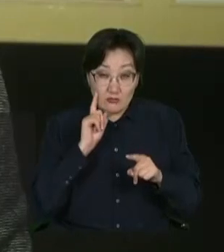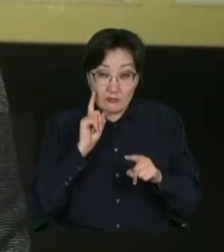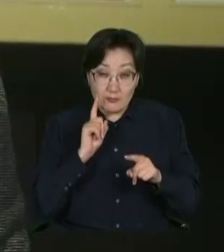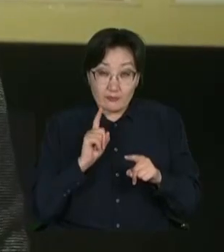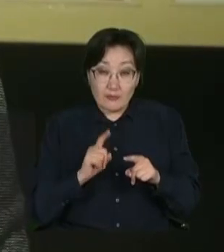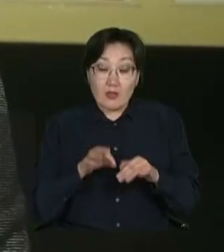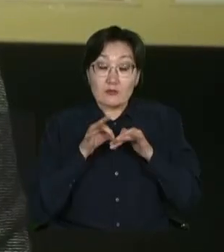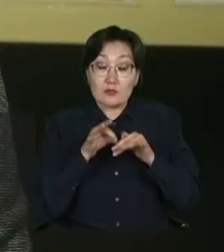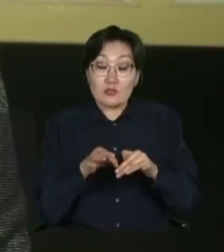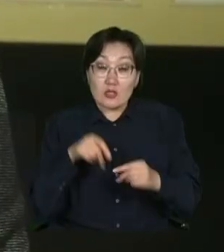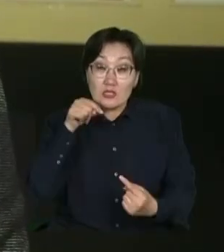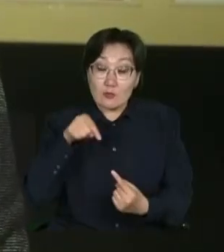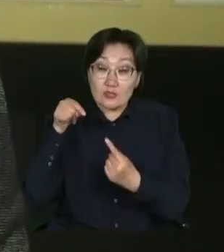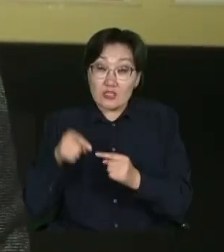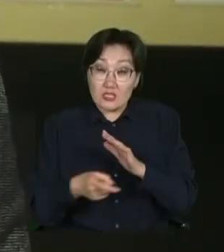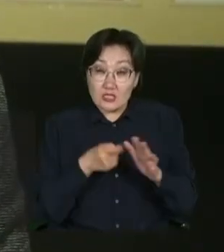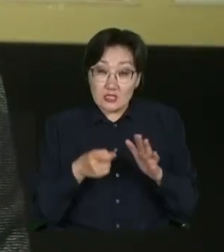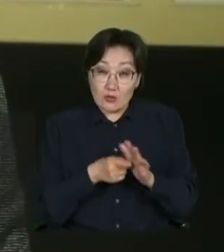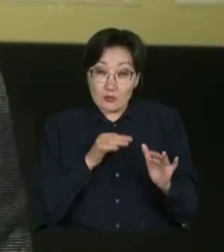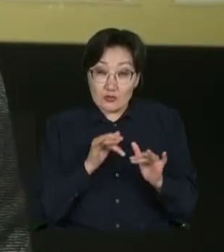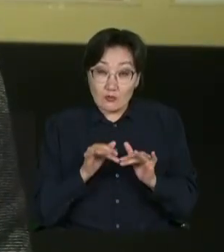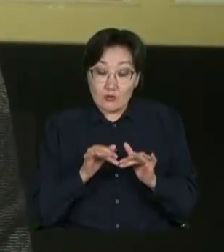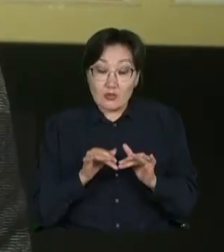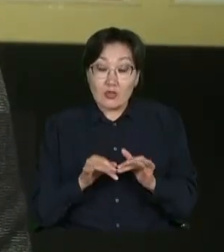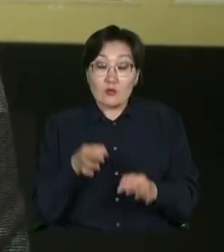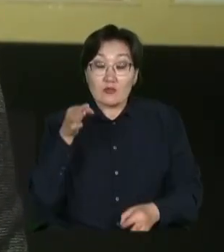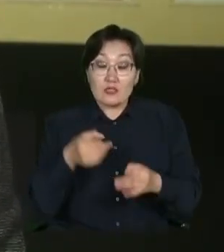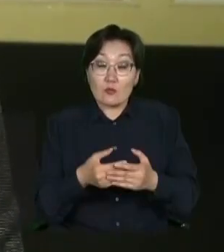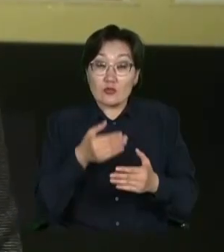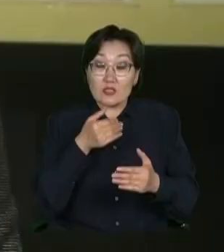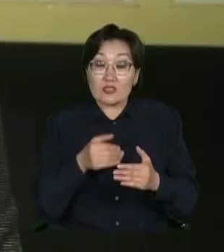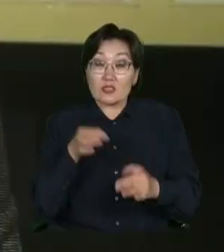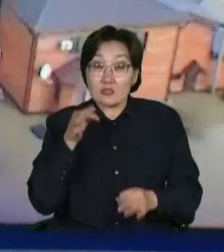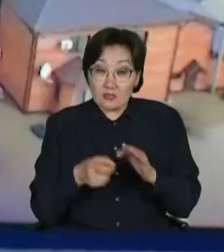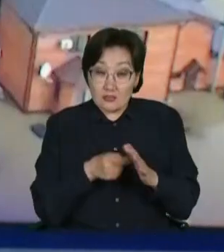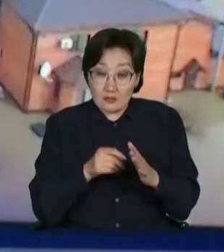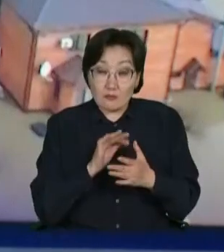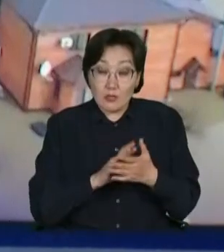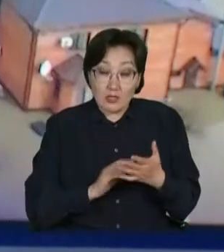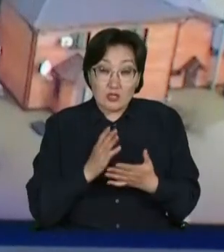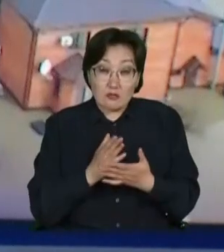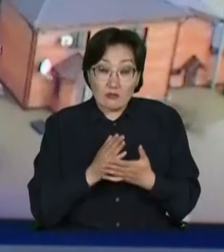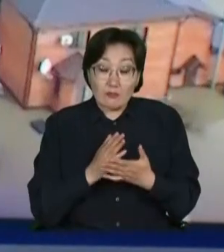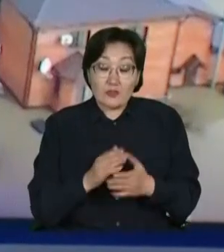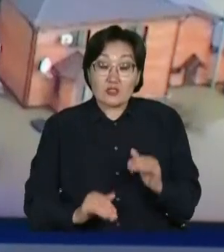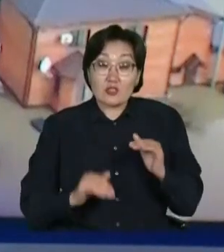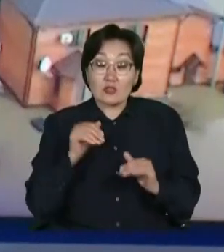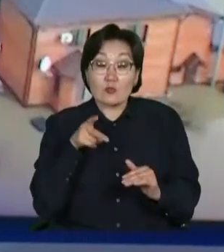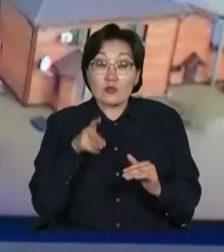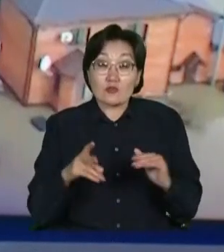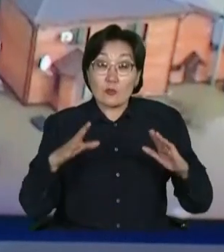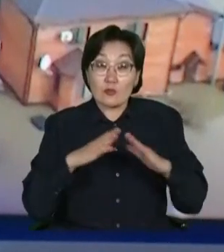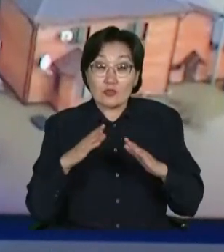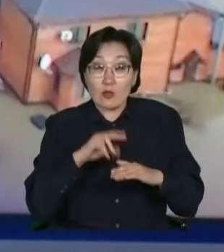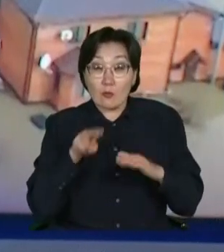содержания. Назначены соответствующие экспертизы. Досудебное расследование продолжается. Свыше 2000